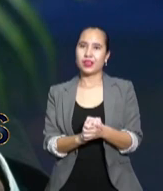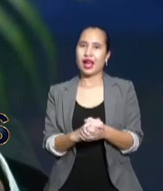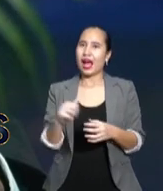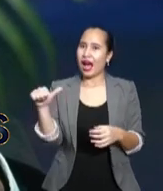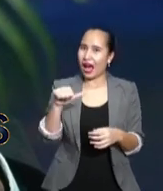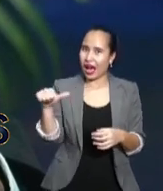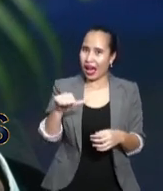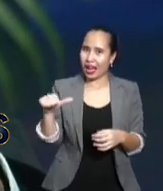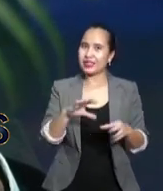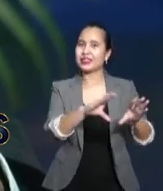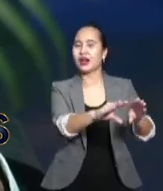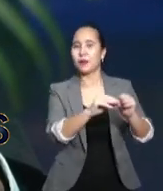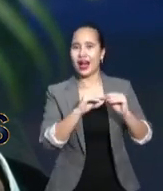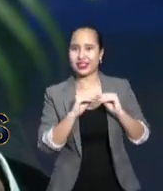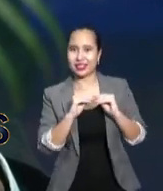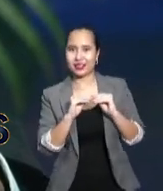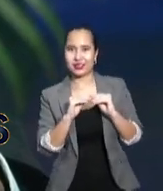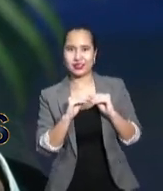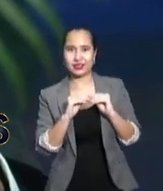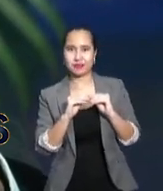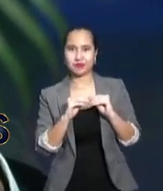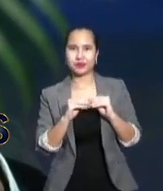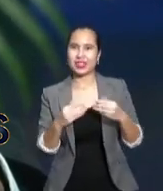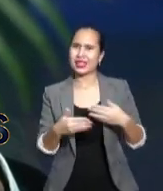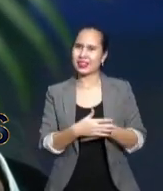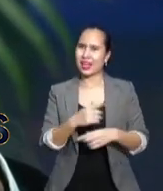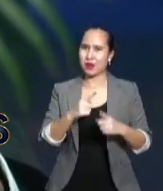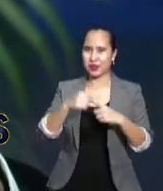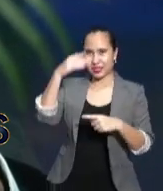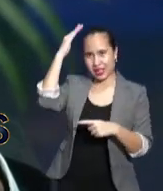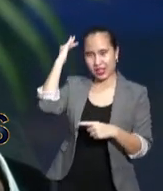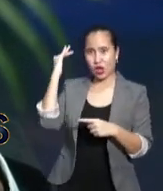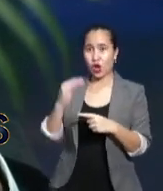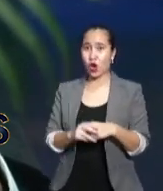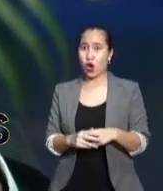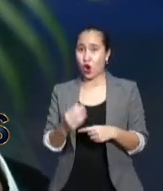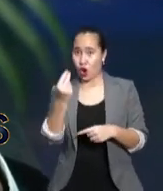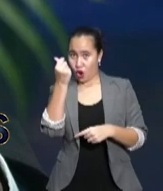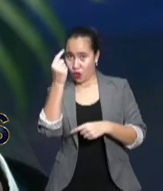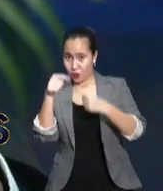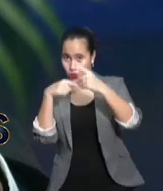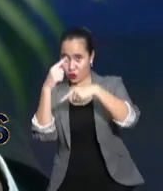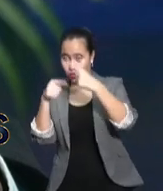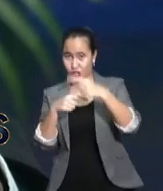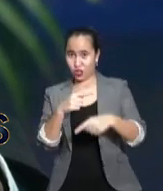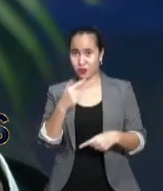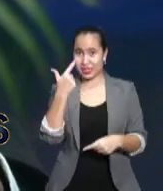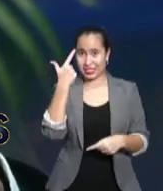Omdat, dames en heren, om die koers op 752 te houden,